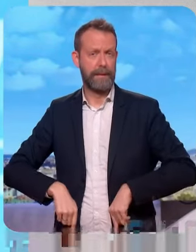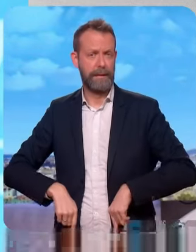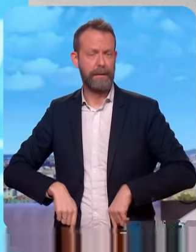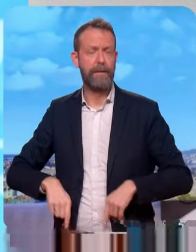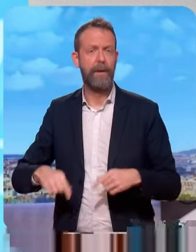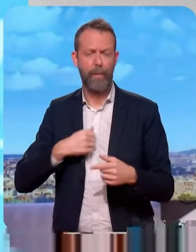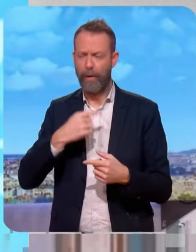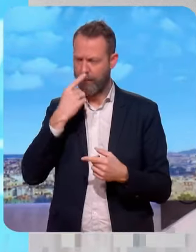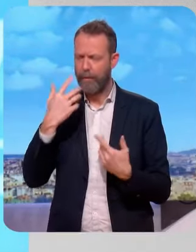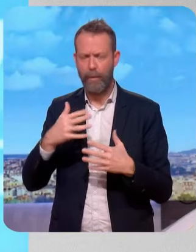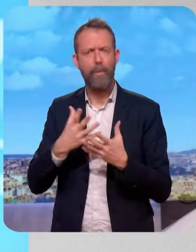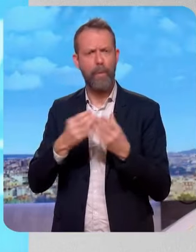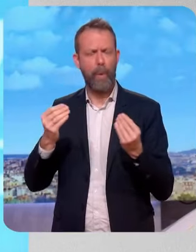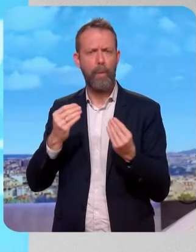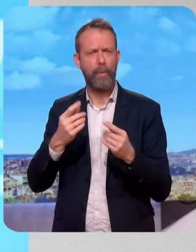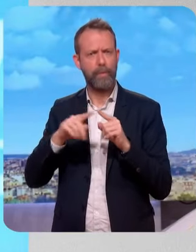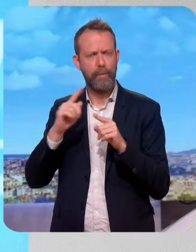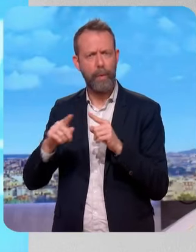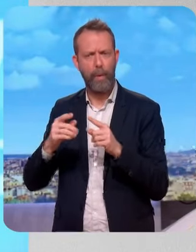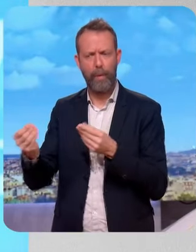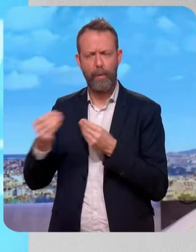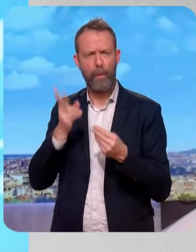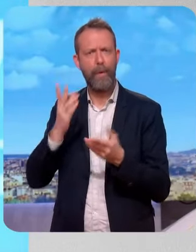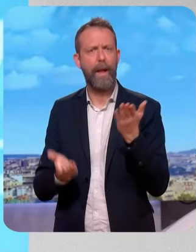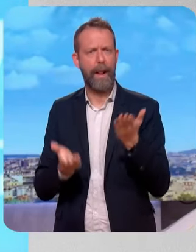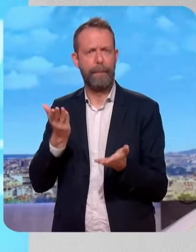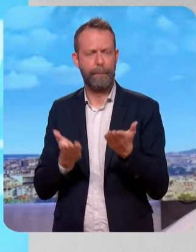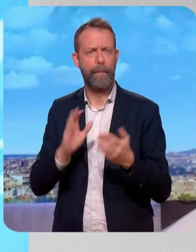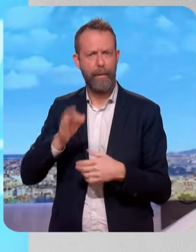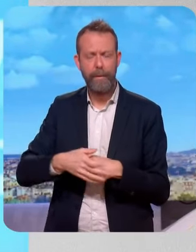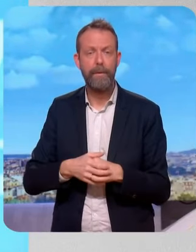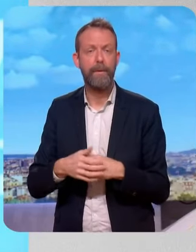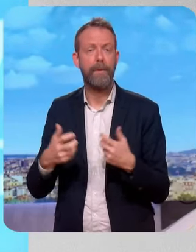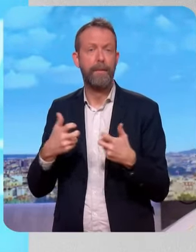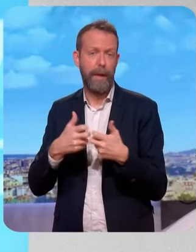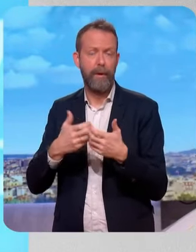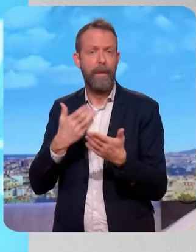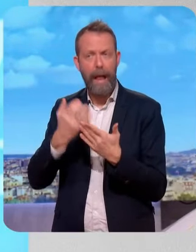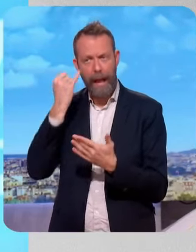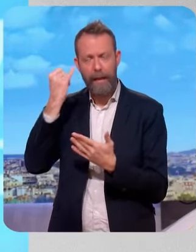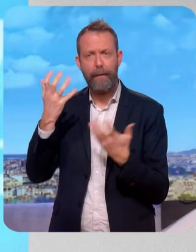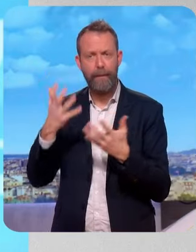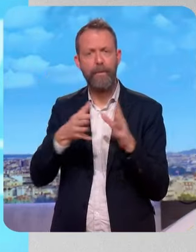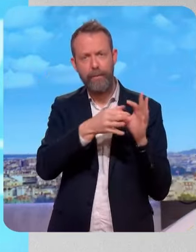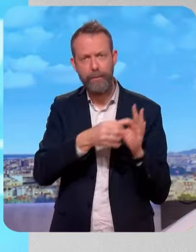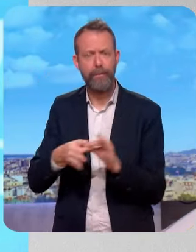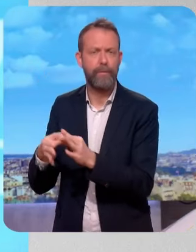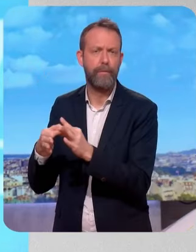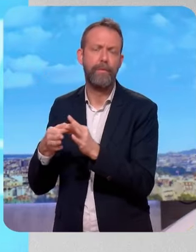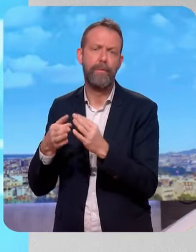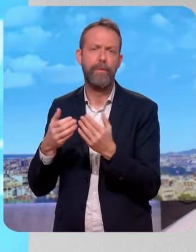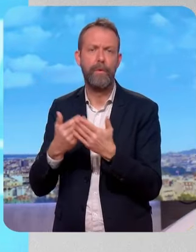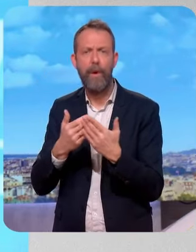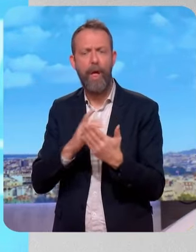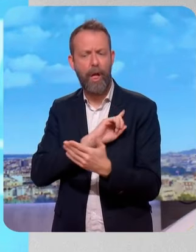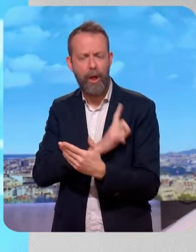trouvé qu'il y avait beaucoup de sujets qui rééquilibraient aussi les choses, avec cette idée de continuer à libérer